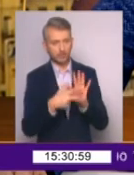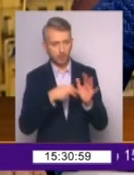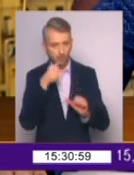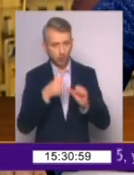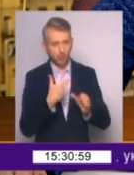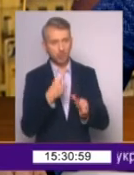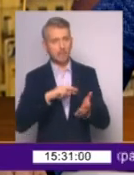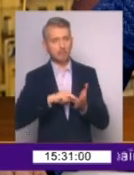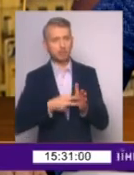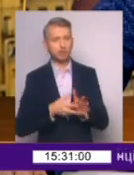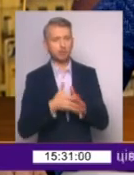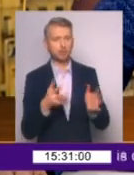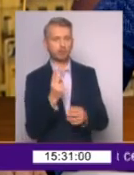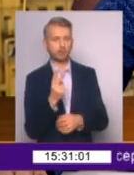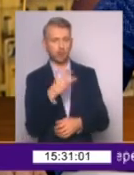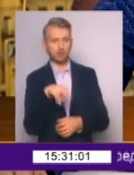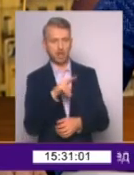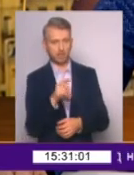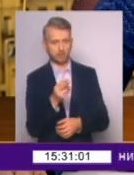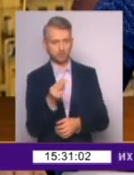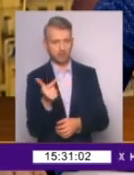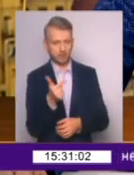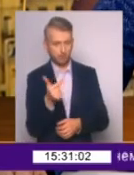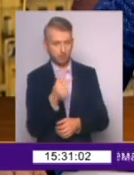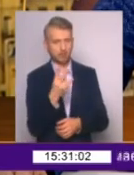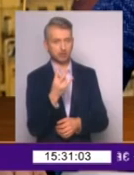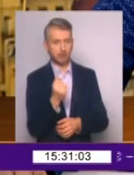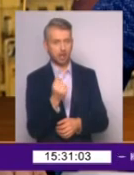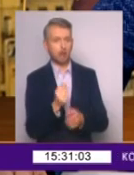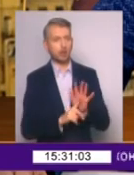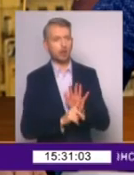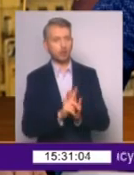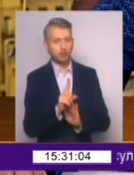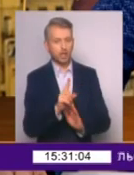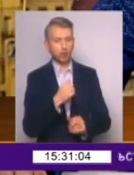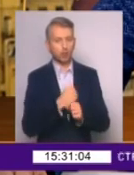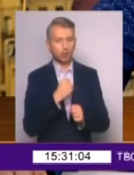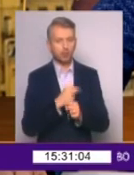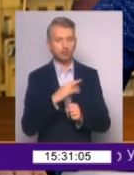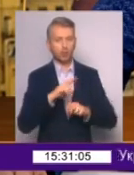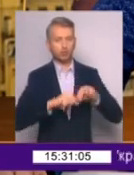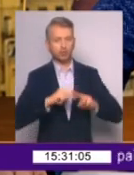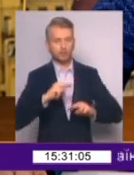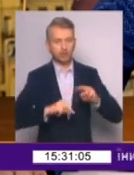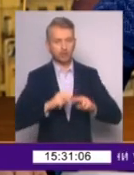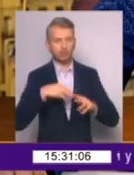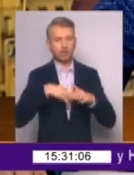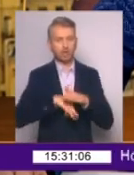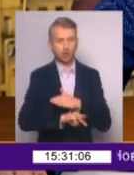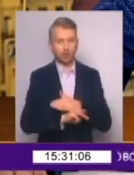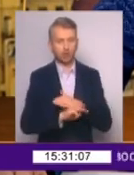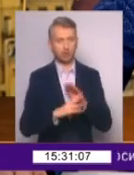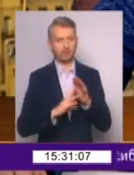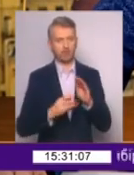де заплановано більше 2 мільярдів коштів на початок робіт по будівництву метро на Виноградар.